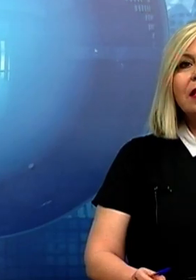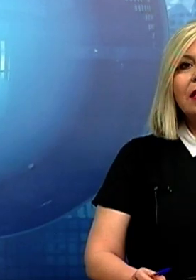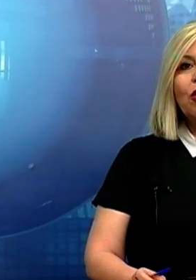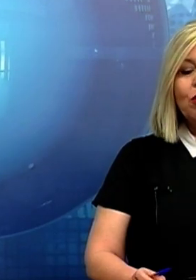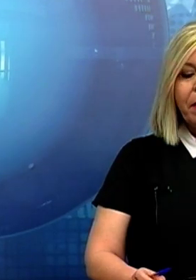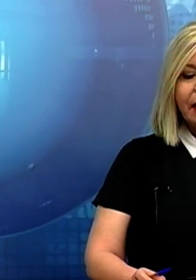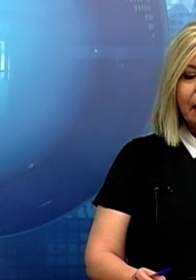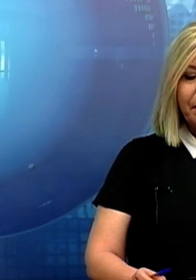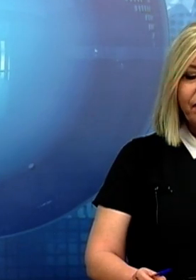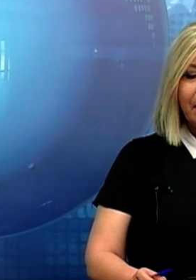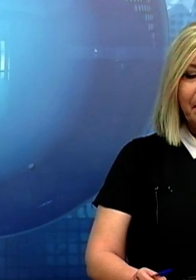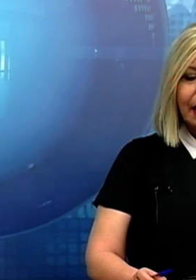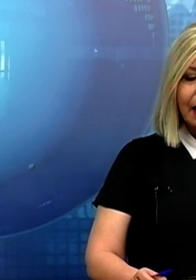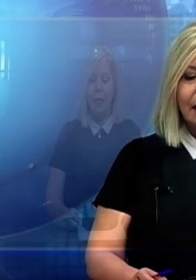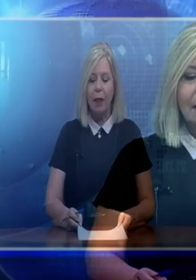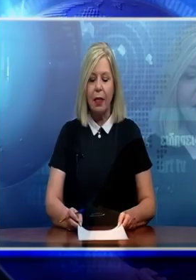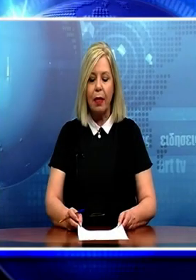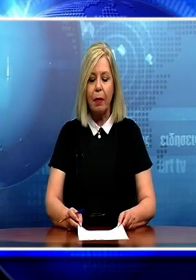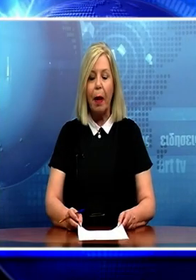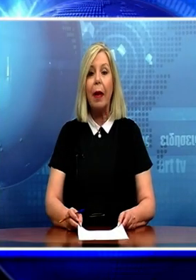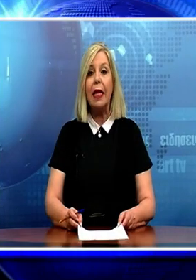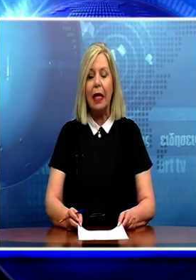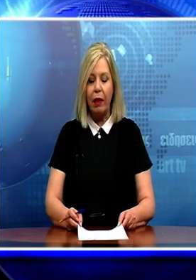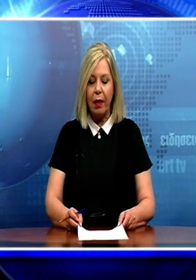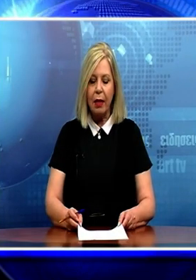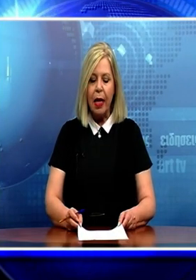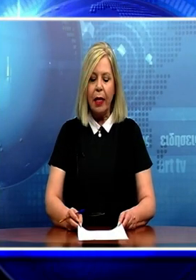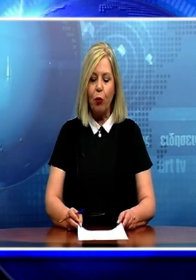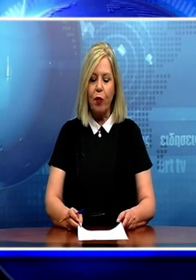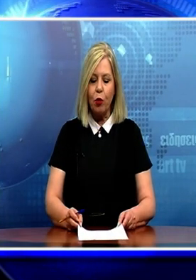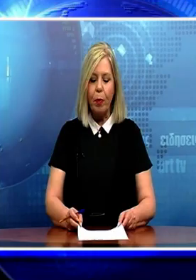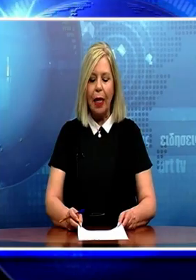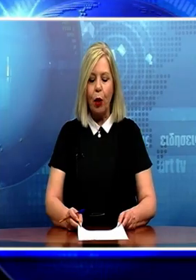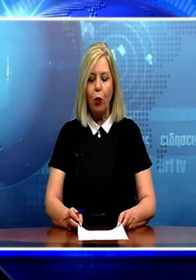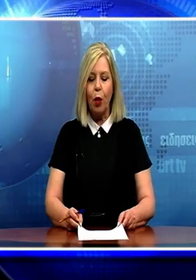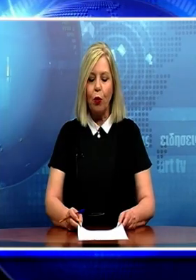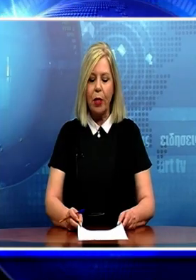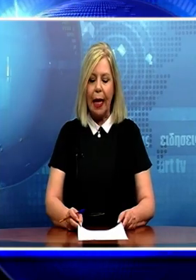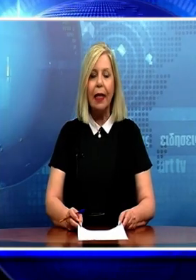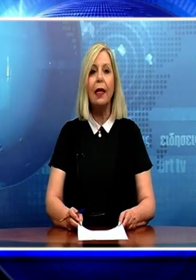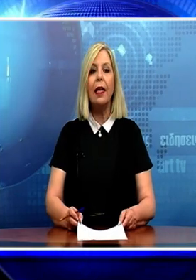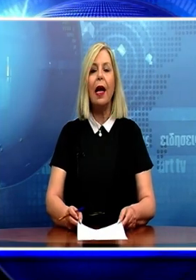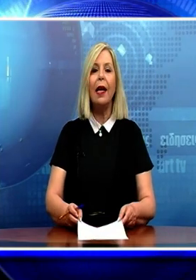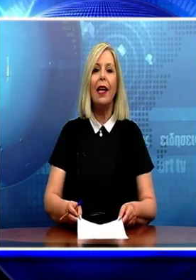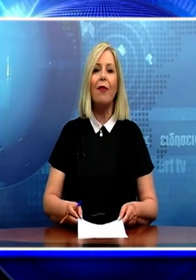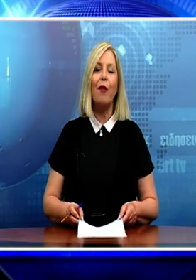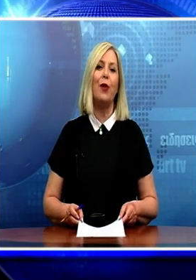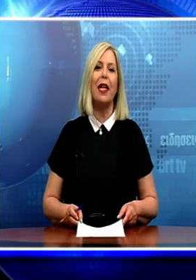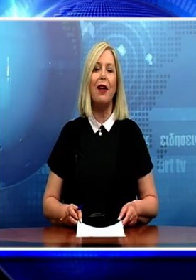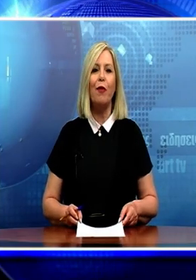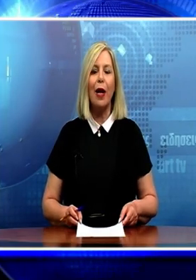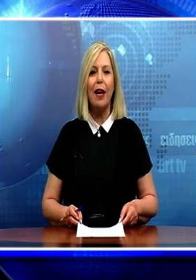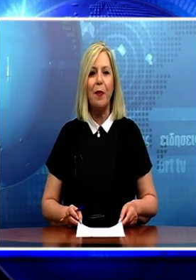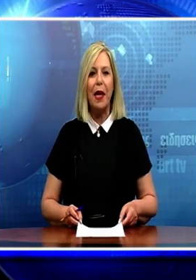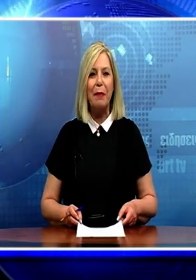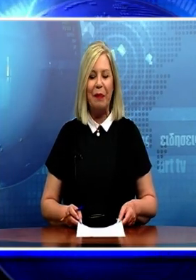θα συζητήσουμε με την υπεύθυνη μάρκετινγκ της Σίγμα Μεντεκίδης και του φυσικού μεταλλικού νερού Σέλι, την κυρία Λίλιαν Βαβούρα.